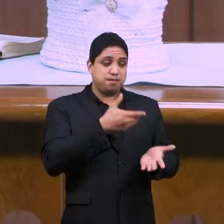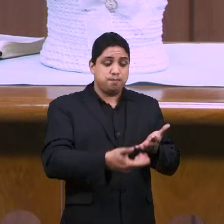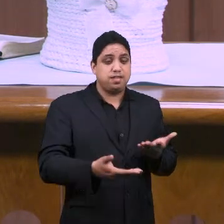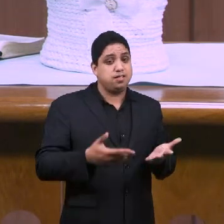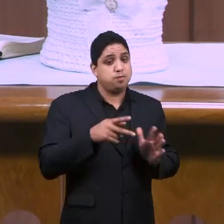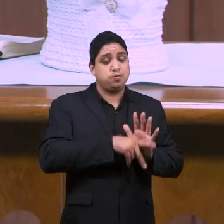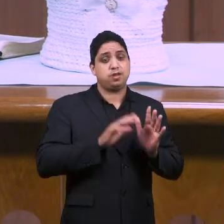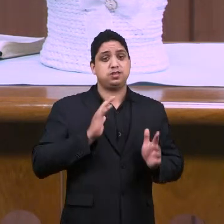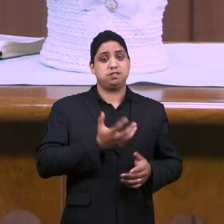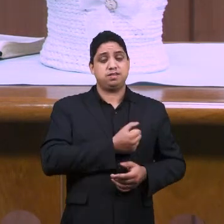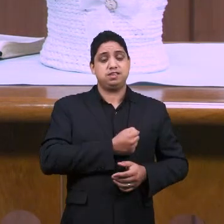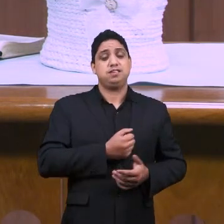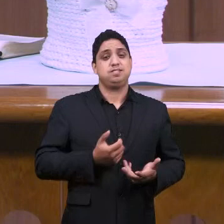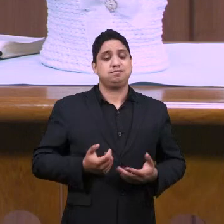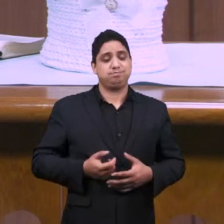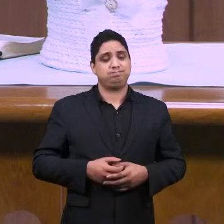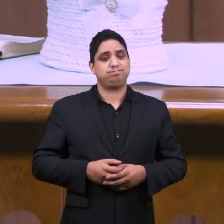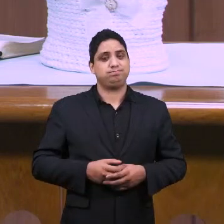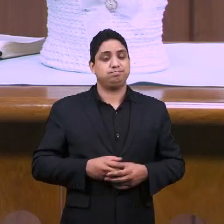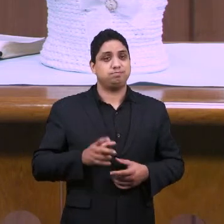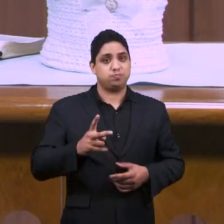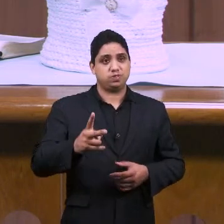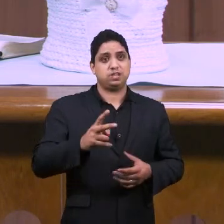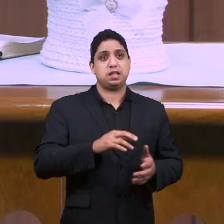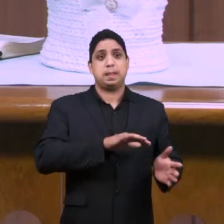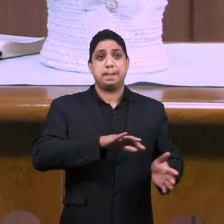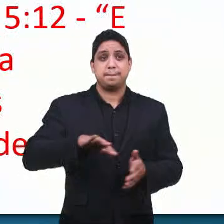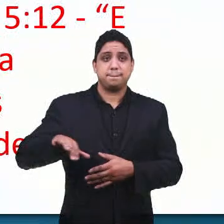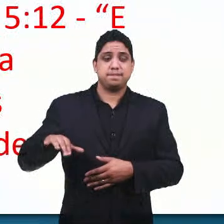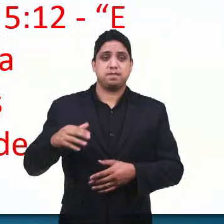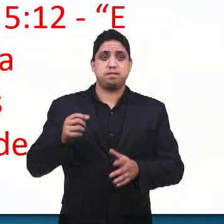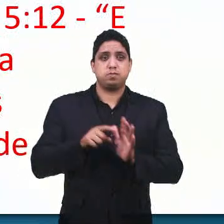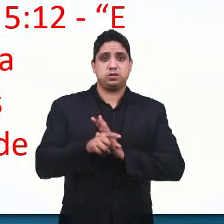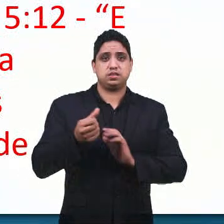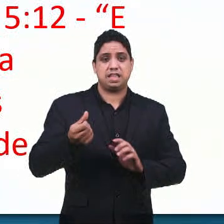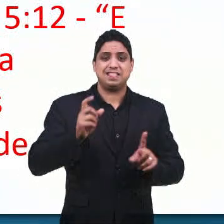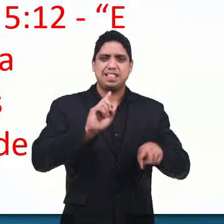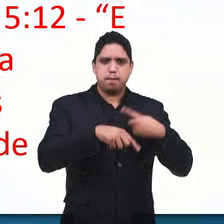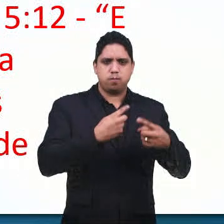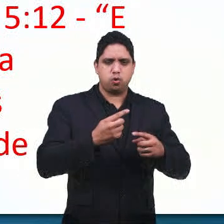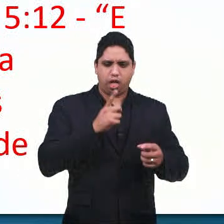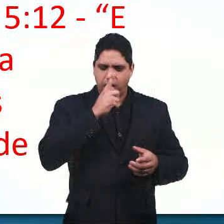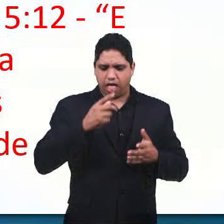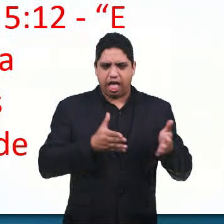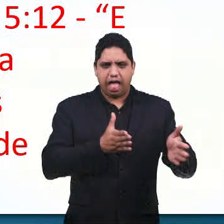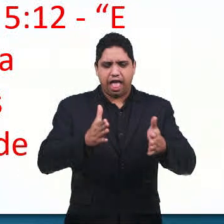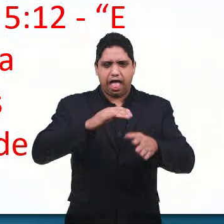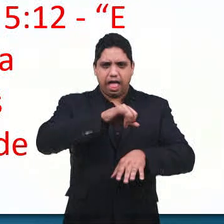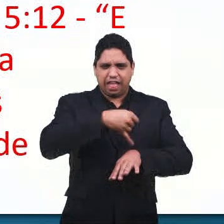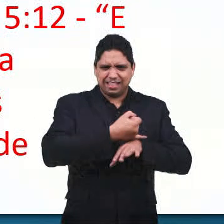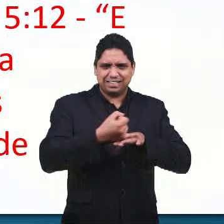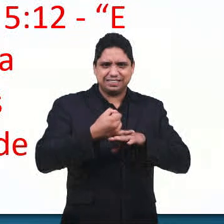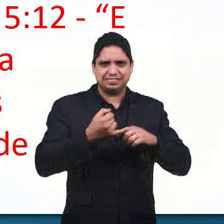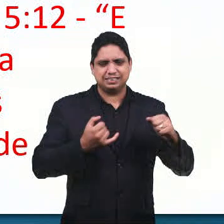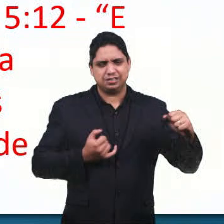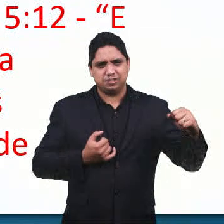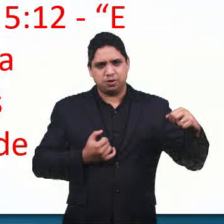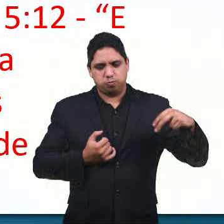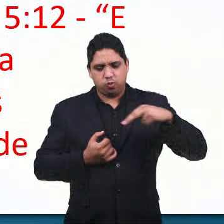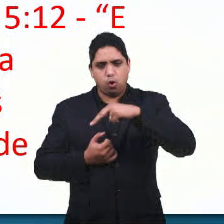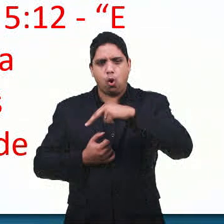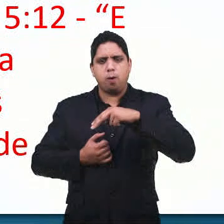ici. Nous allons continuer. La prochaine, une fois que Jésus a passé le Jourdain,